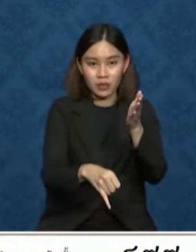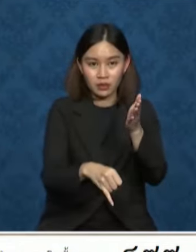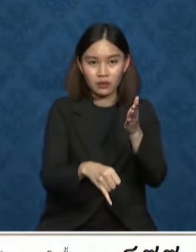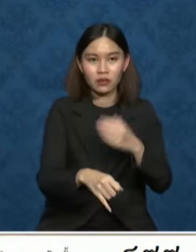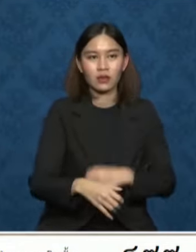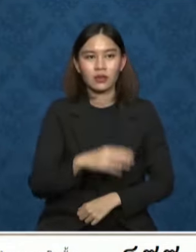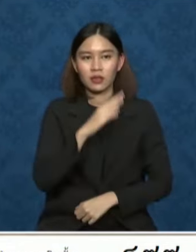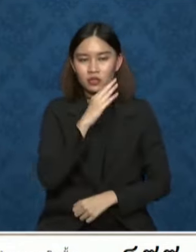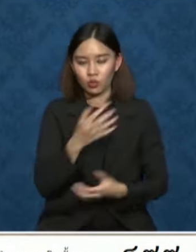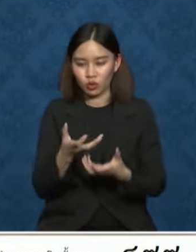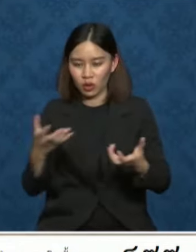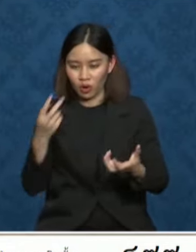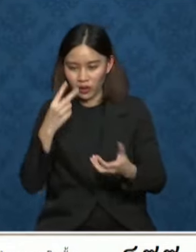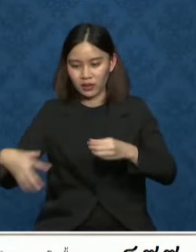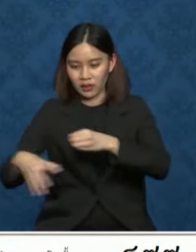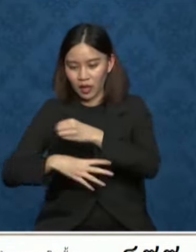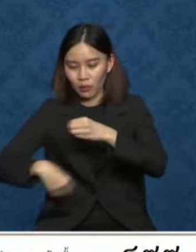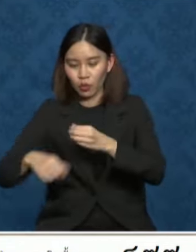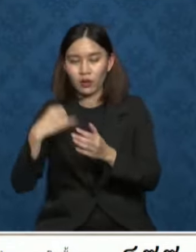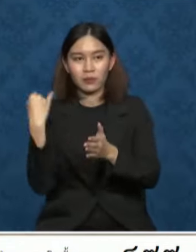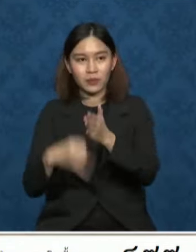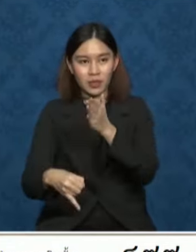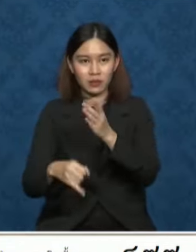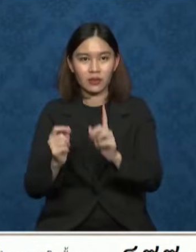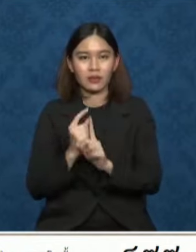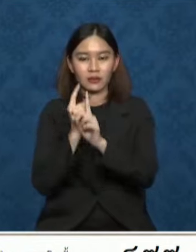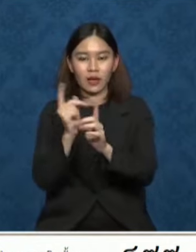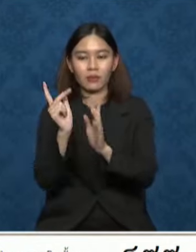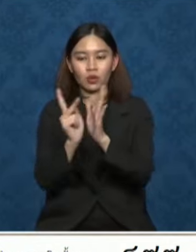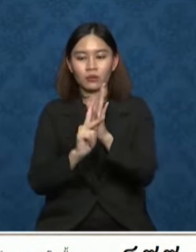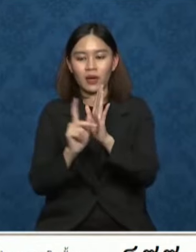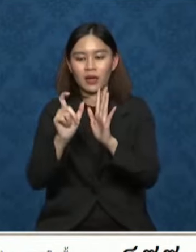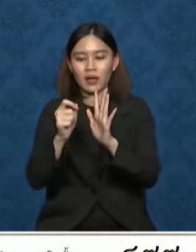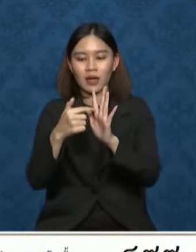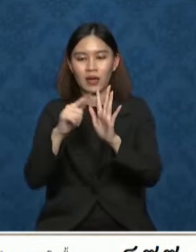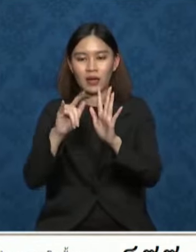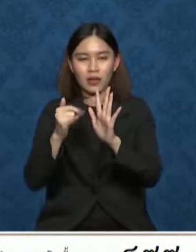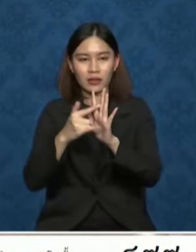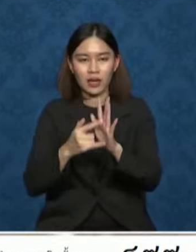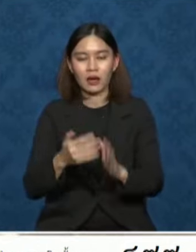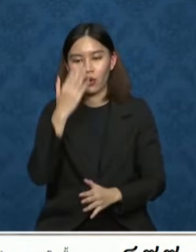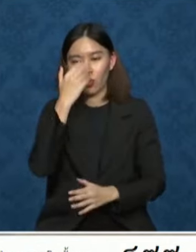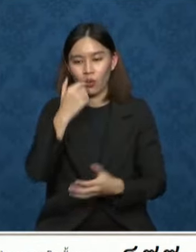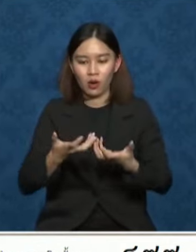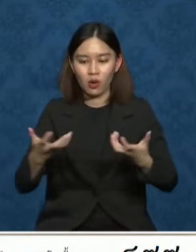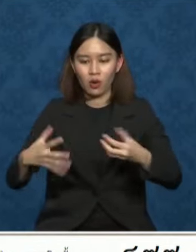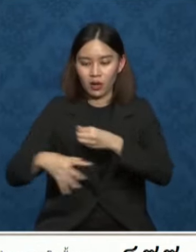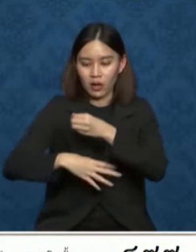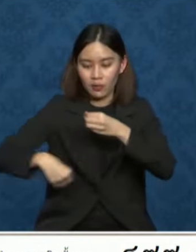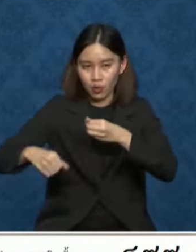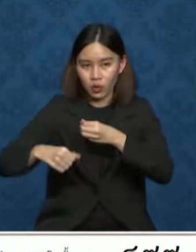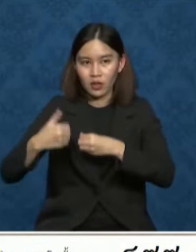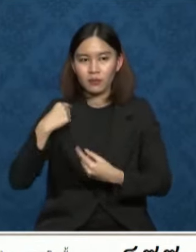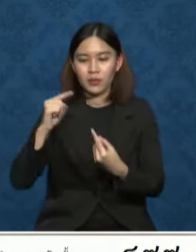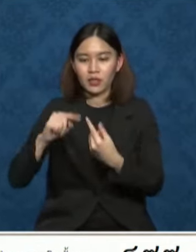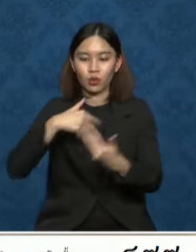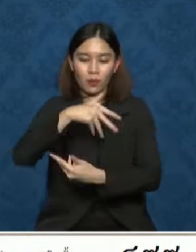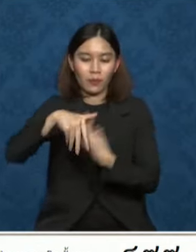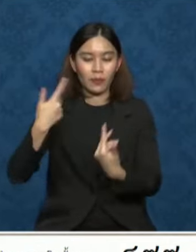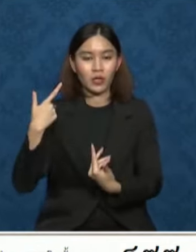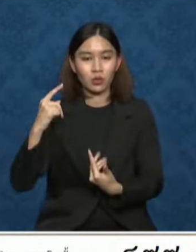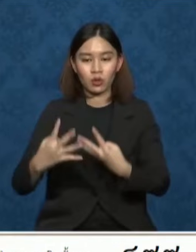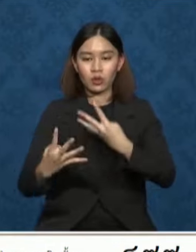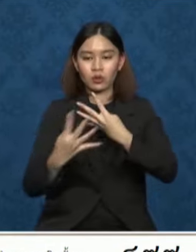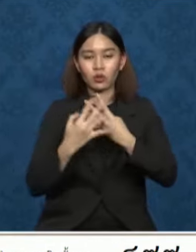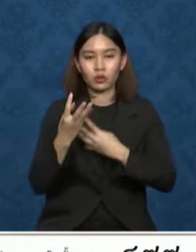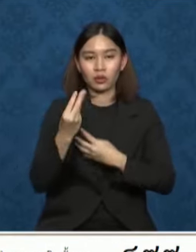ยมีการเจตนารักษัพจึงเป็นความผิดตามประมวลกฎหมายอายาฐานรักษัพที่ใช้หรอมีไ้เพื่อสาธนะประโยชน์มีโ